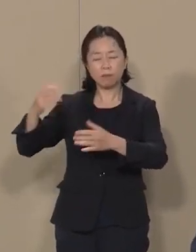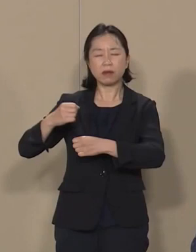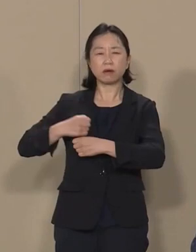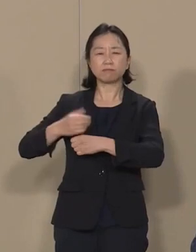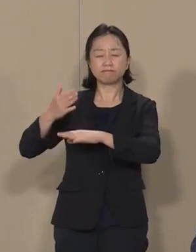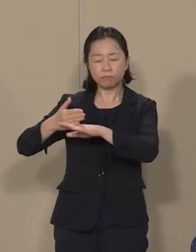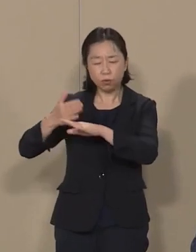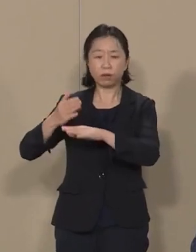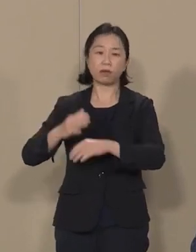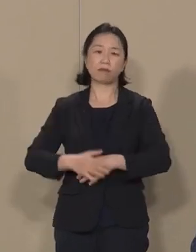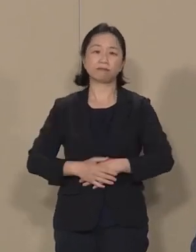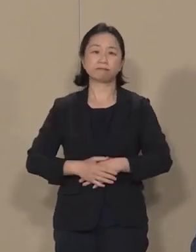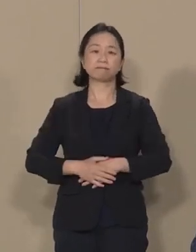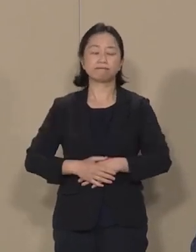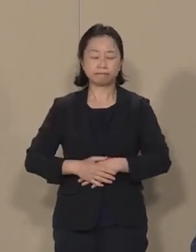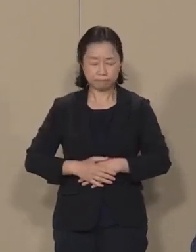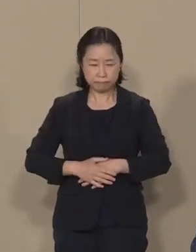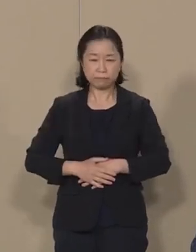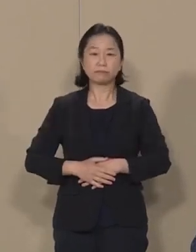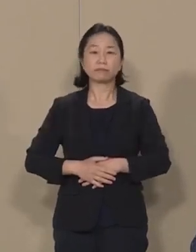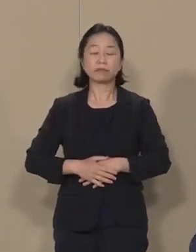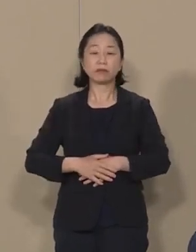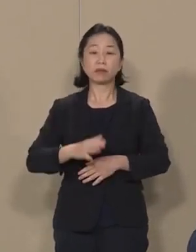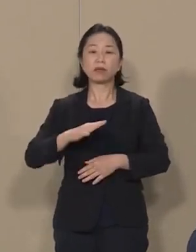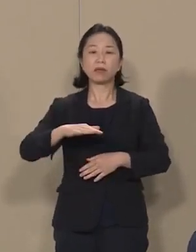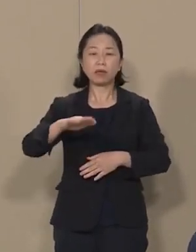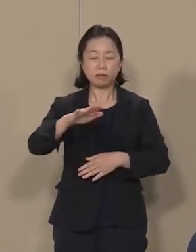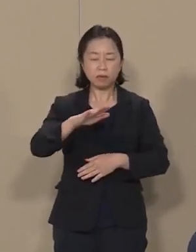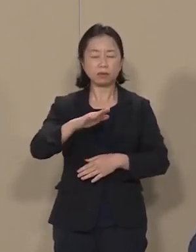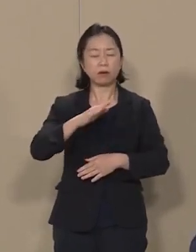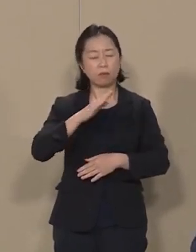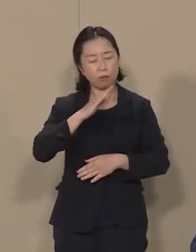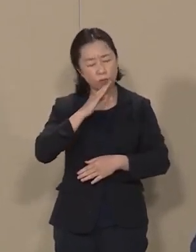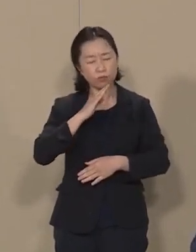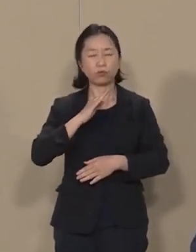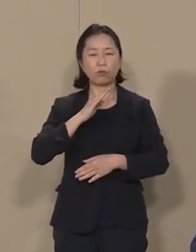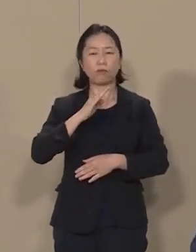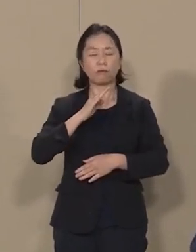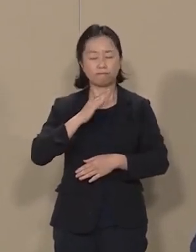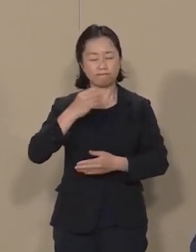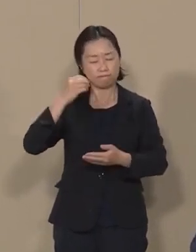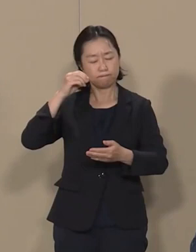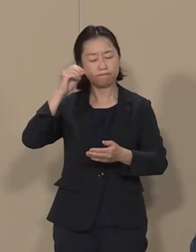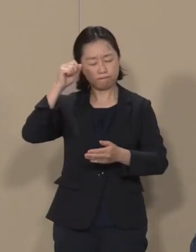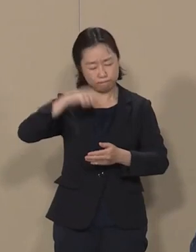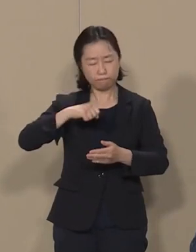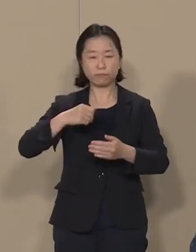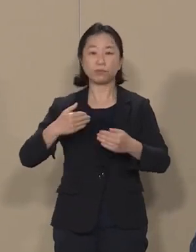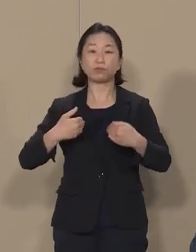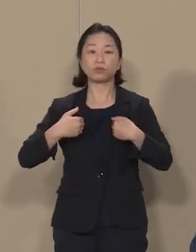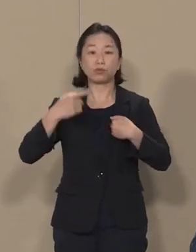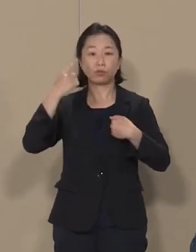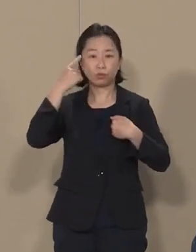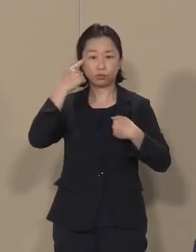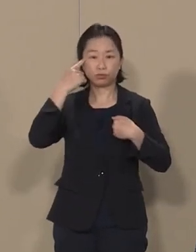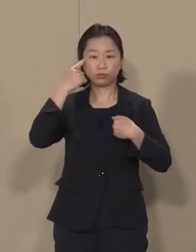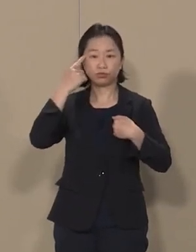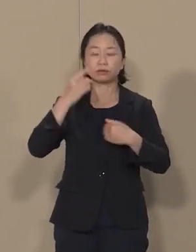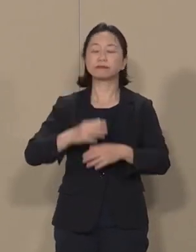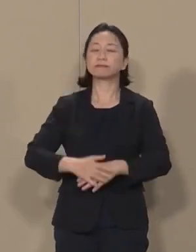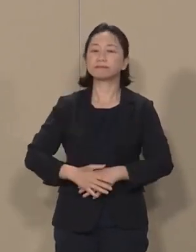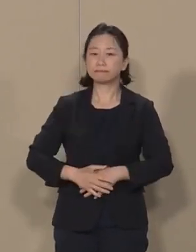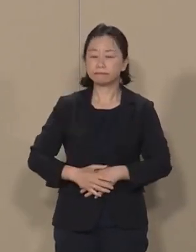親米的な人でも反米的な人でも事実としてこれは認めざるを得ないことだと私は思います